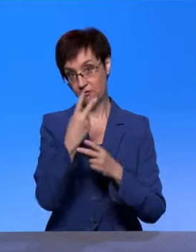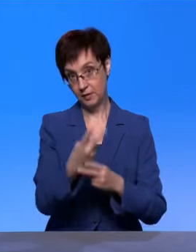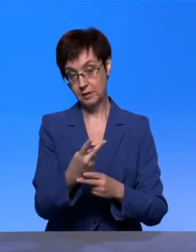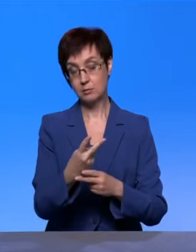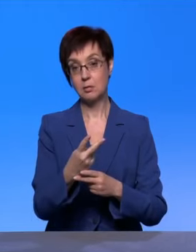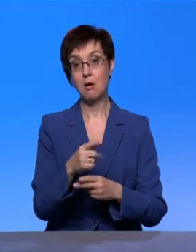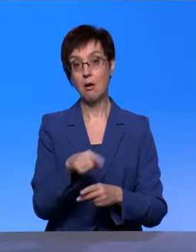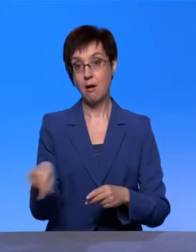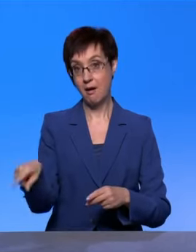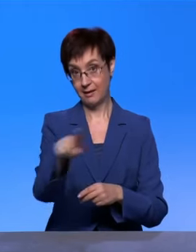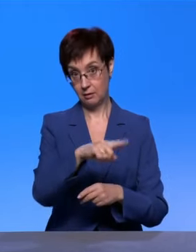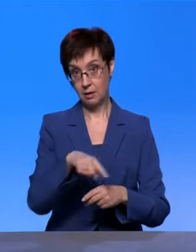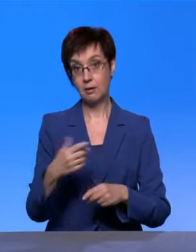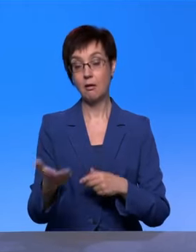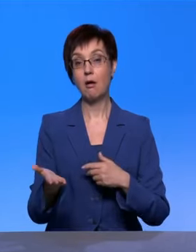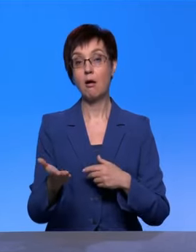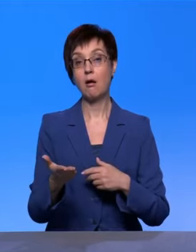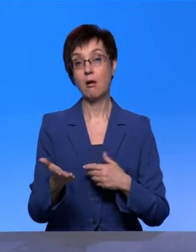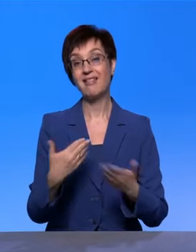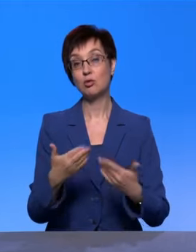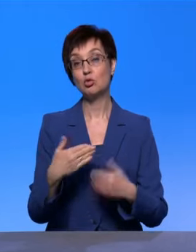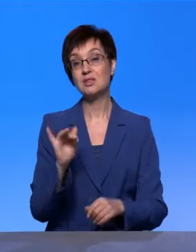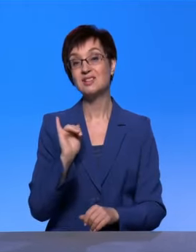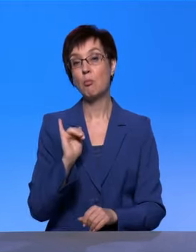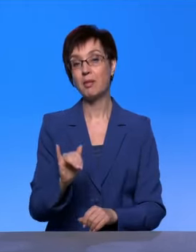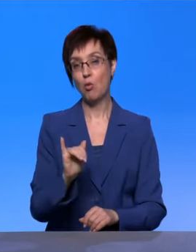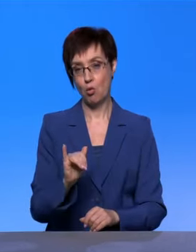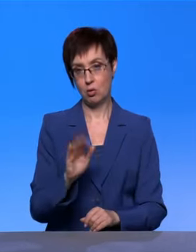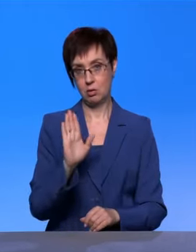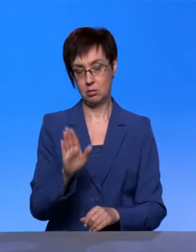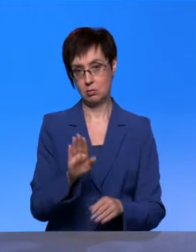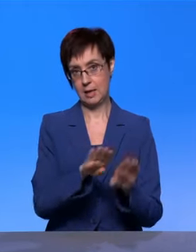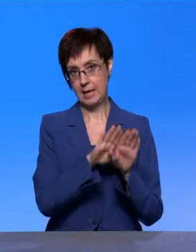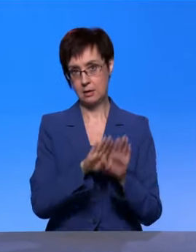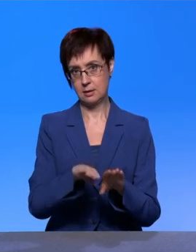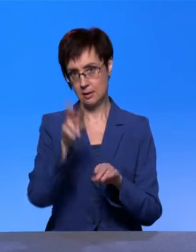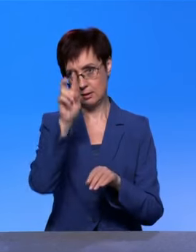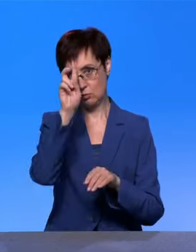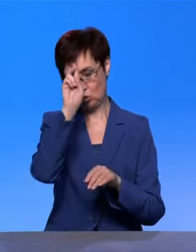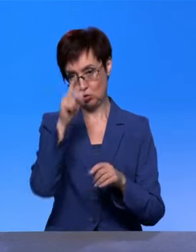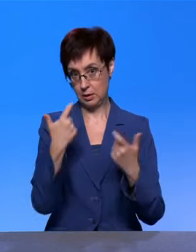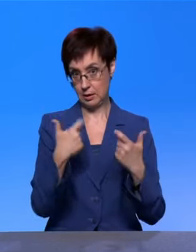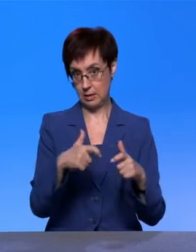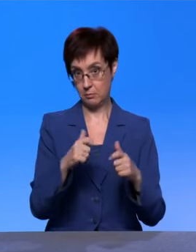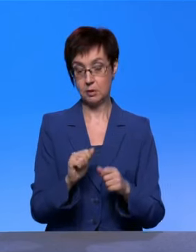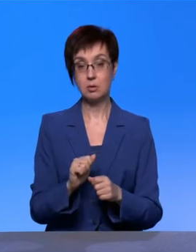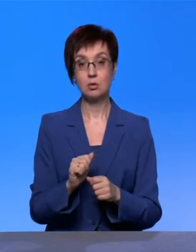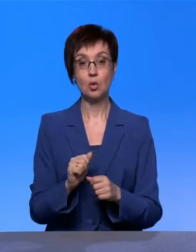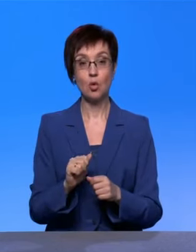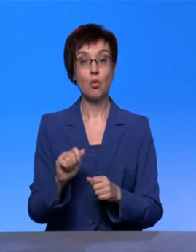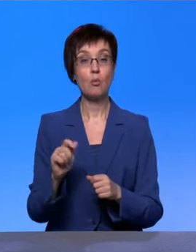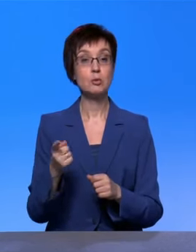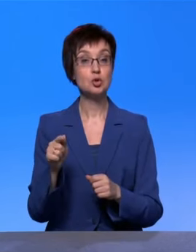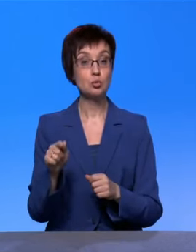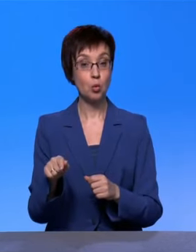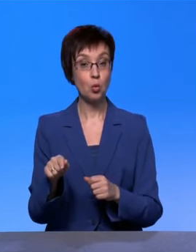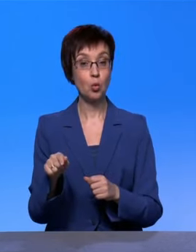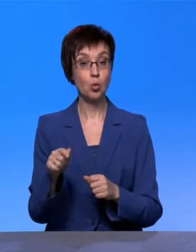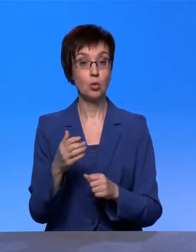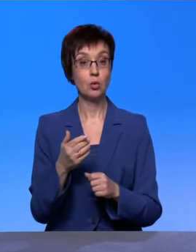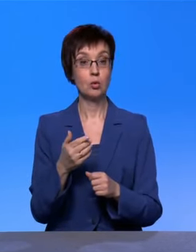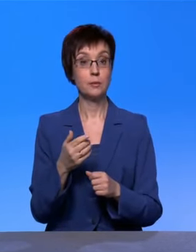том, как ЕГЭ, как школа в этом плане, она влияет на всю страну, на ее развитие.